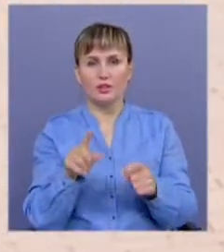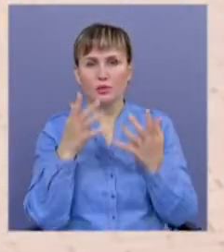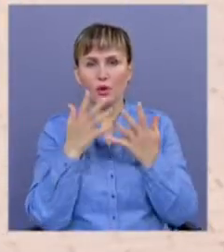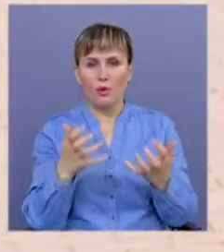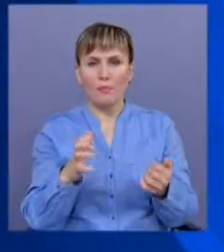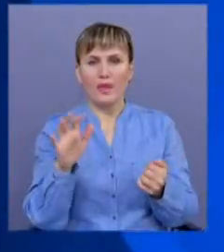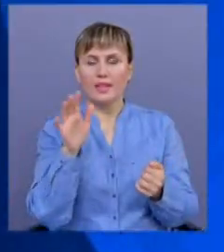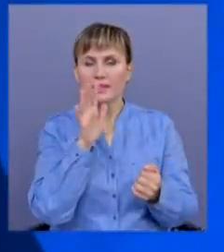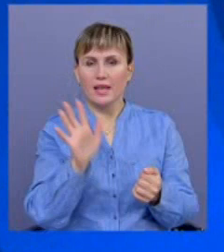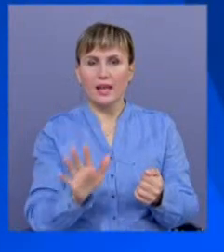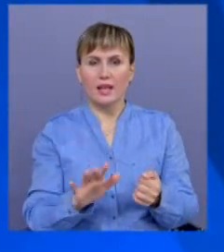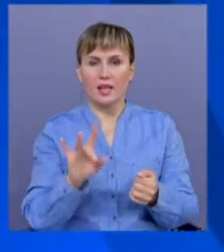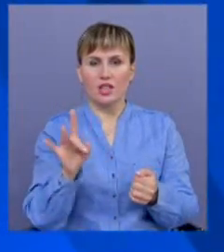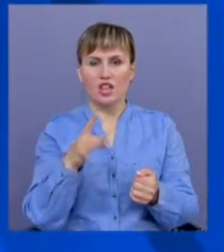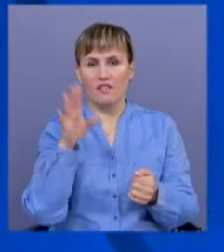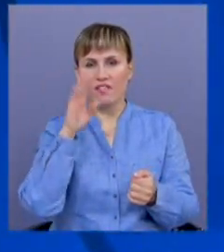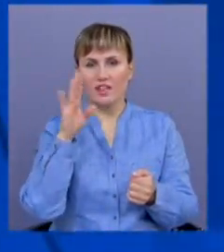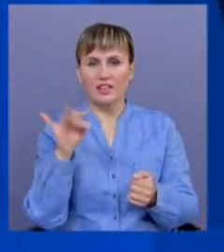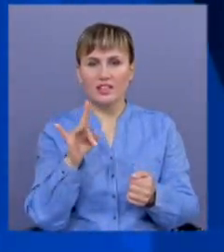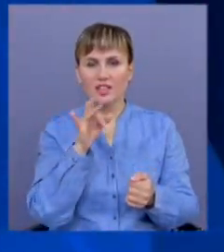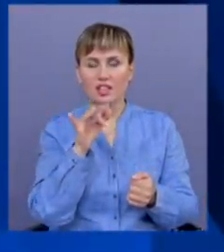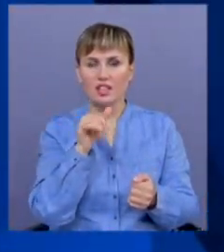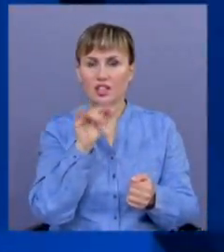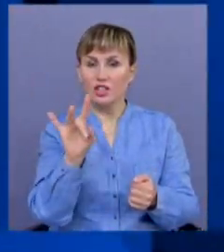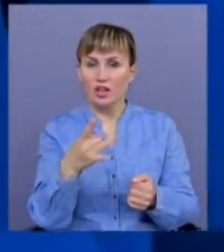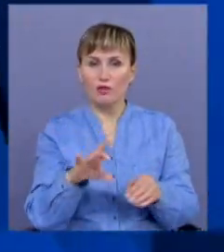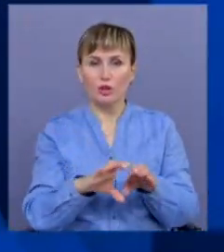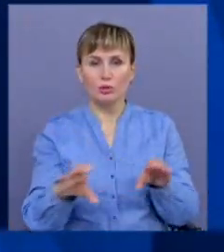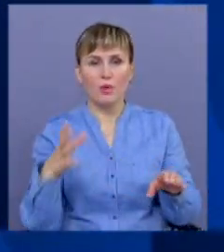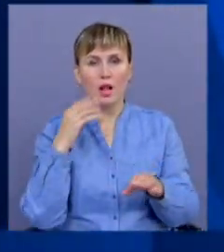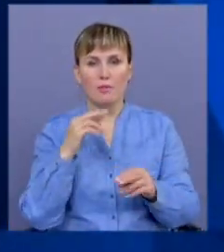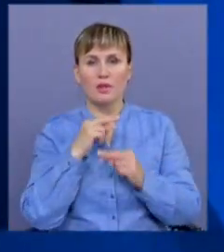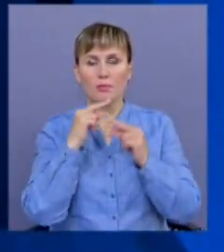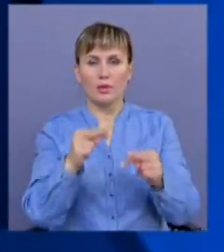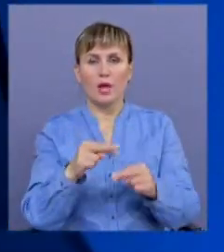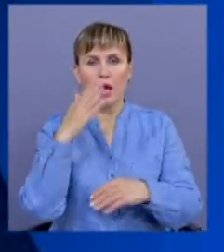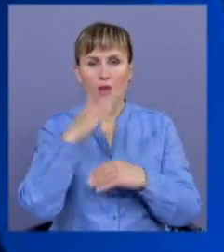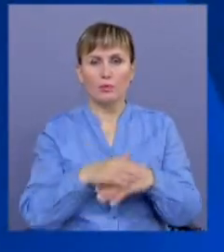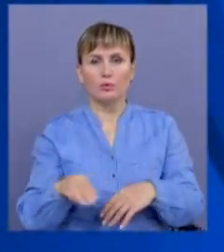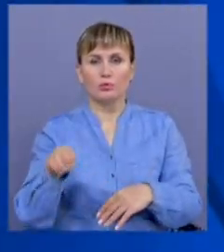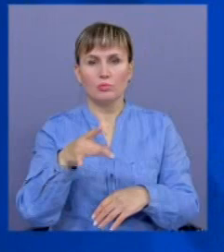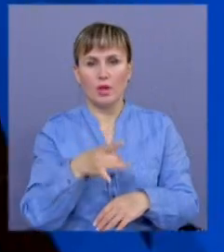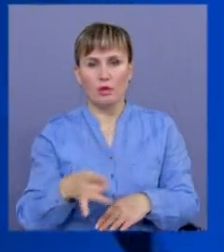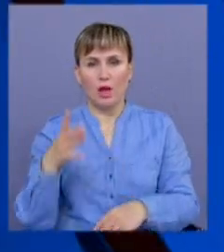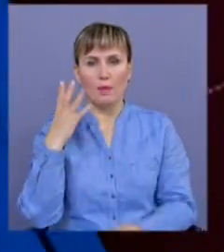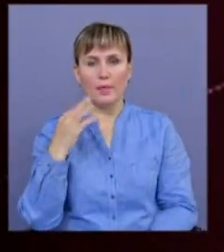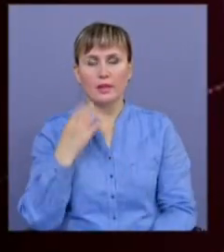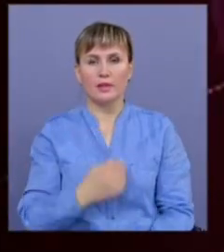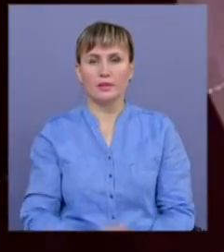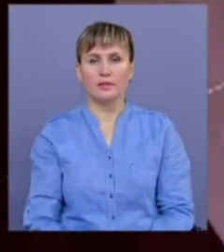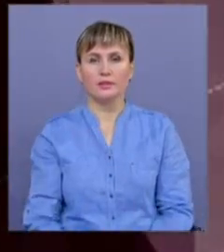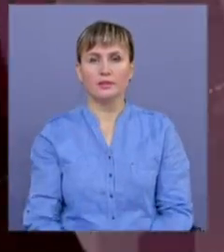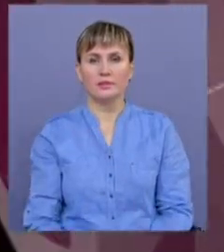какая-то, серая. Ржавая вода из ржавых труб. Алматинцы обратились к акиму Турксибского района Алматы.